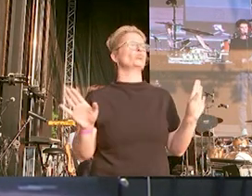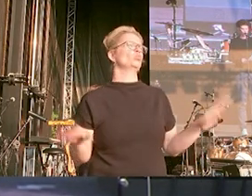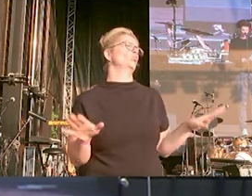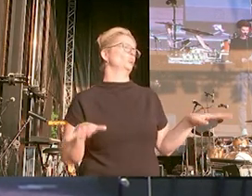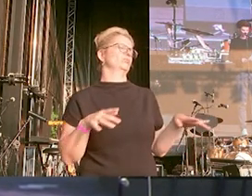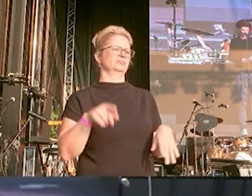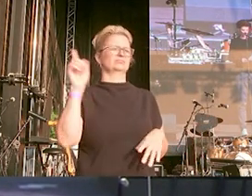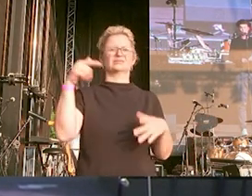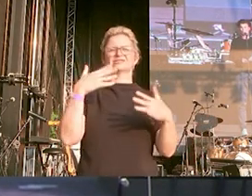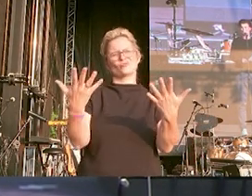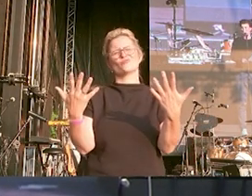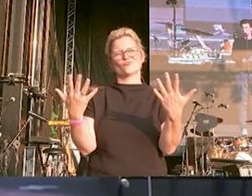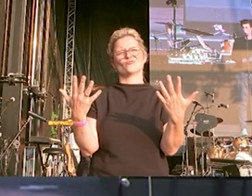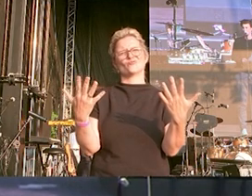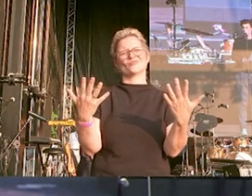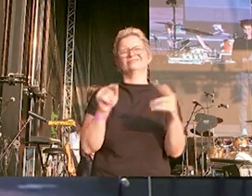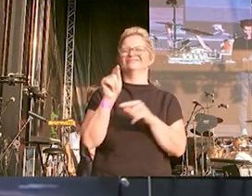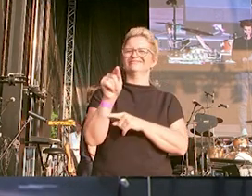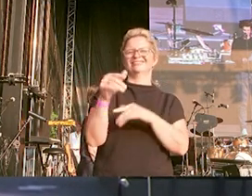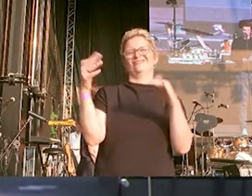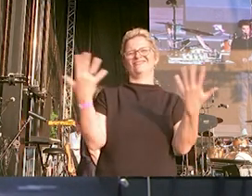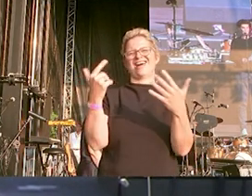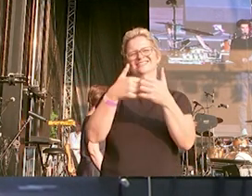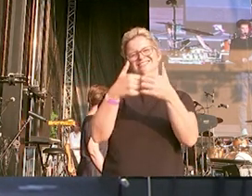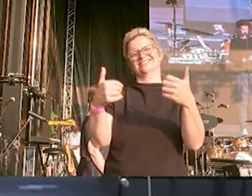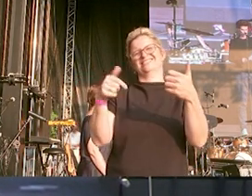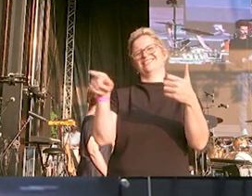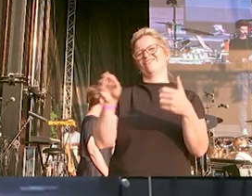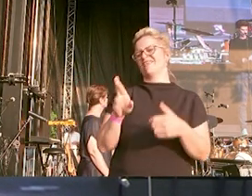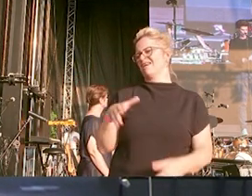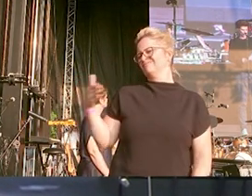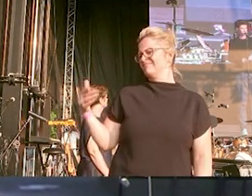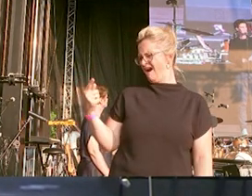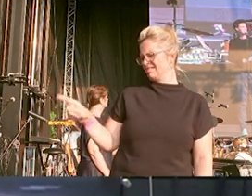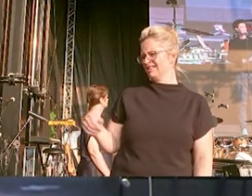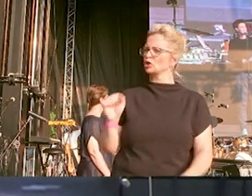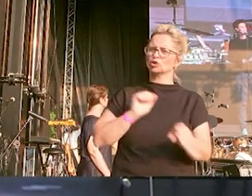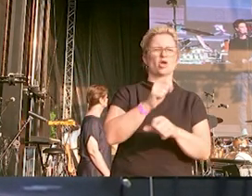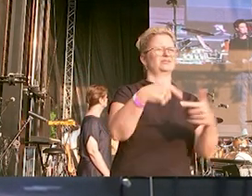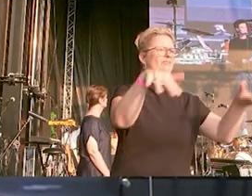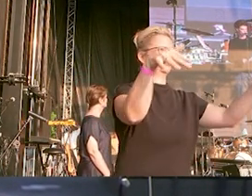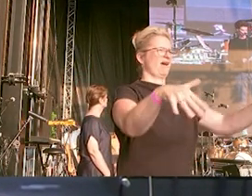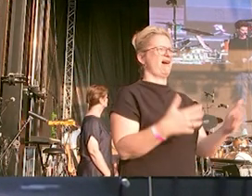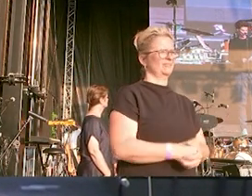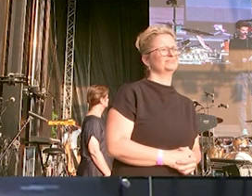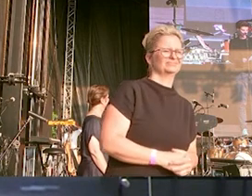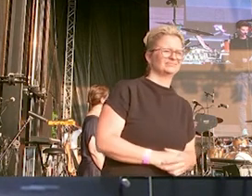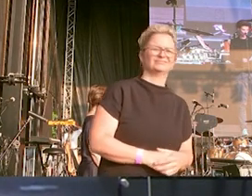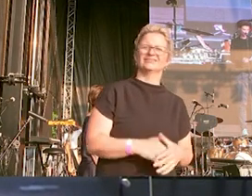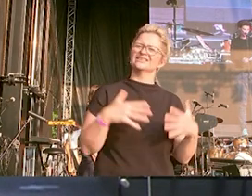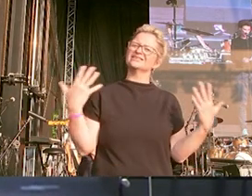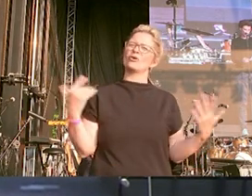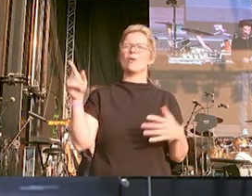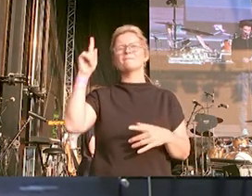dem, was euch trennt, von dem oder der, die neben euch steht. Dass ihr die Verschiedenheit